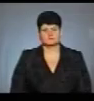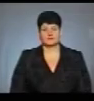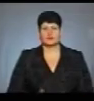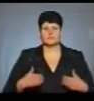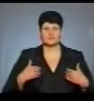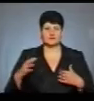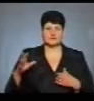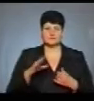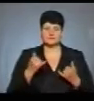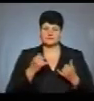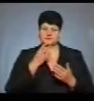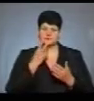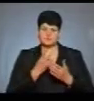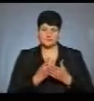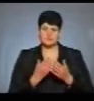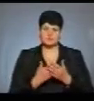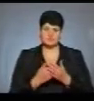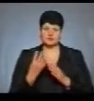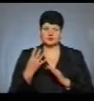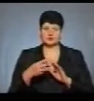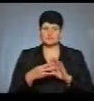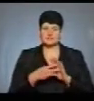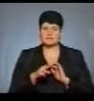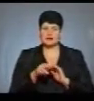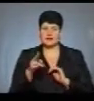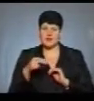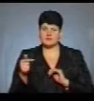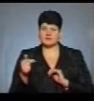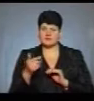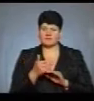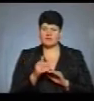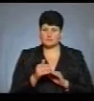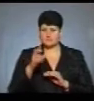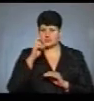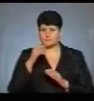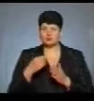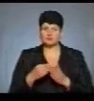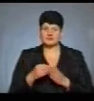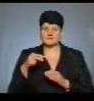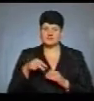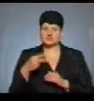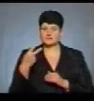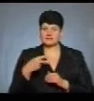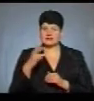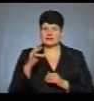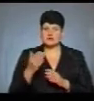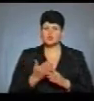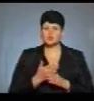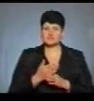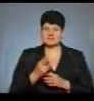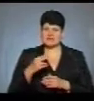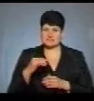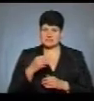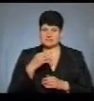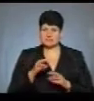Мої вітання усім, хто зараз з нами. Близько 48 мільярдів гривень виділено у державному бюджеті 2020 на субсидії,